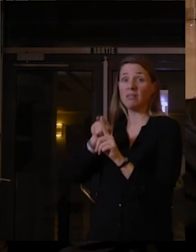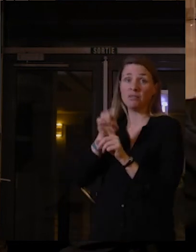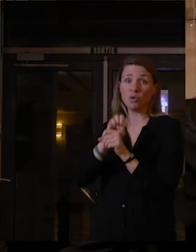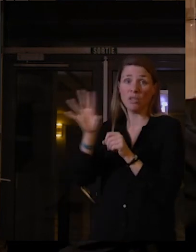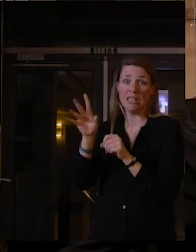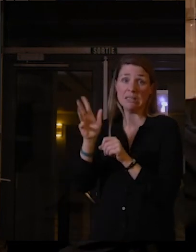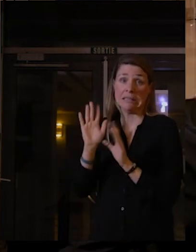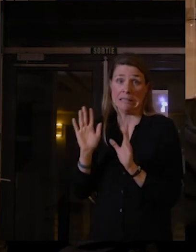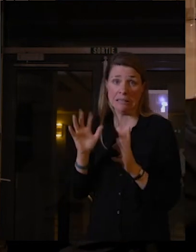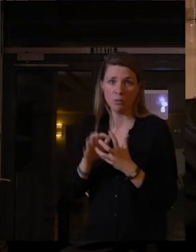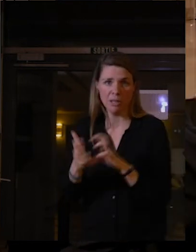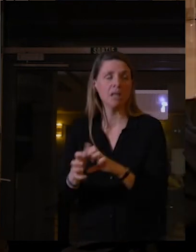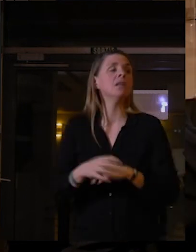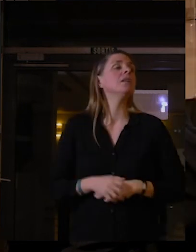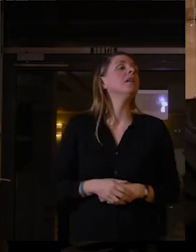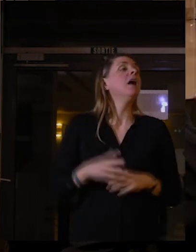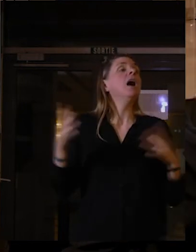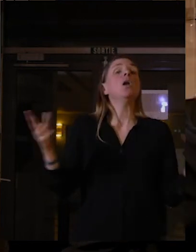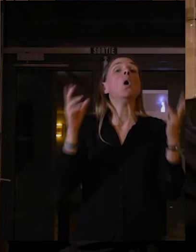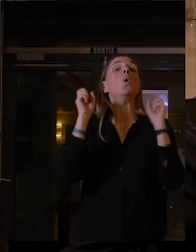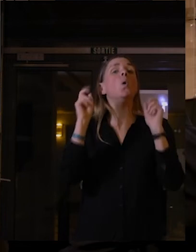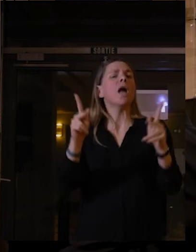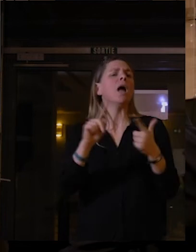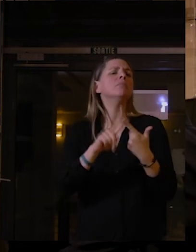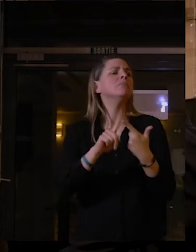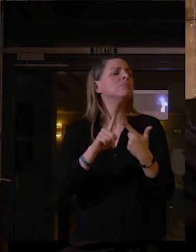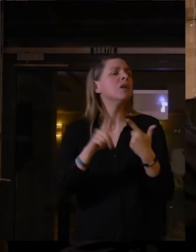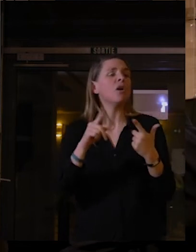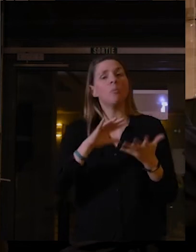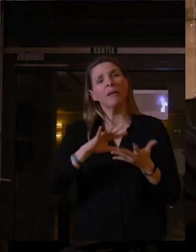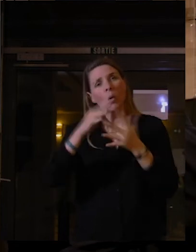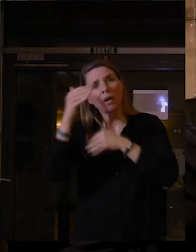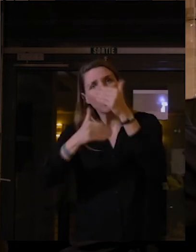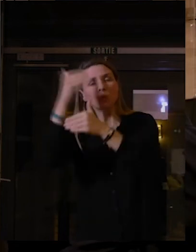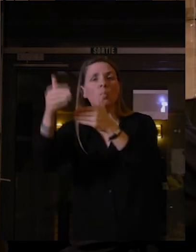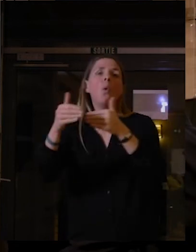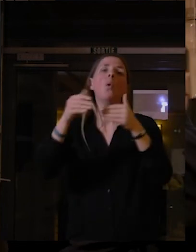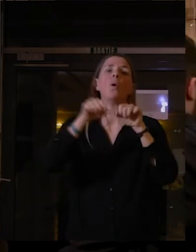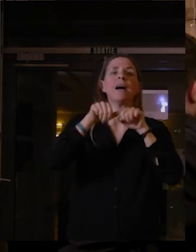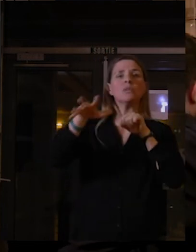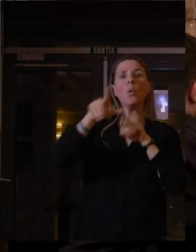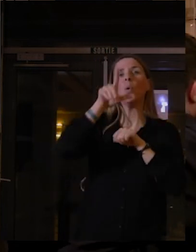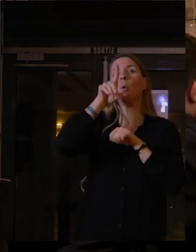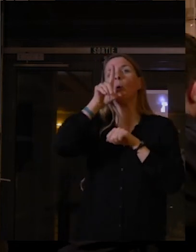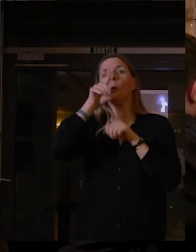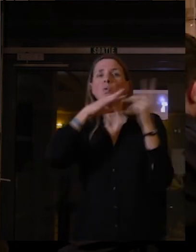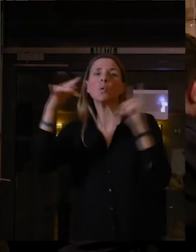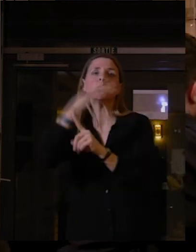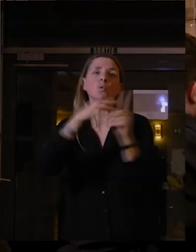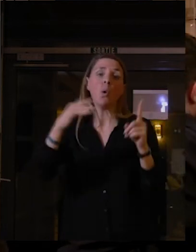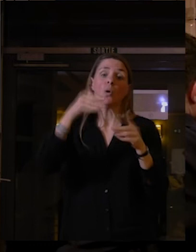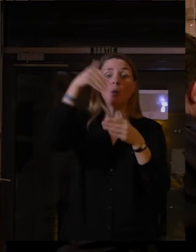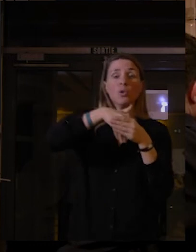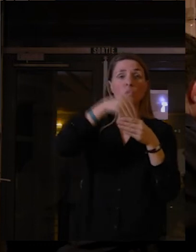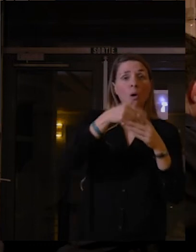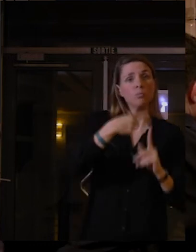compliqué. Je suis ok pour l'évolution des réseaux sociaux. Je trouve, à contrario, qu'il y a du bon dans les réseaux